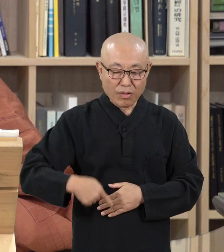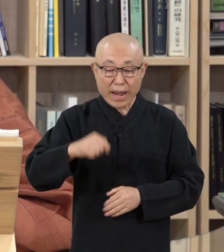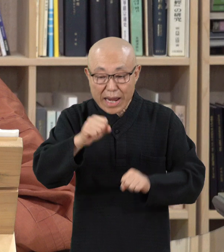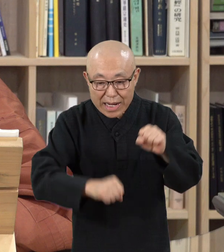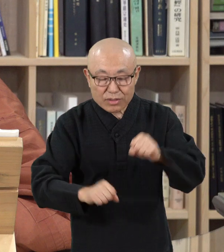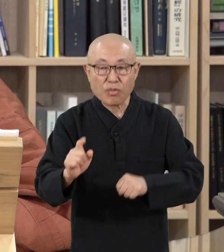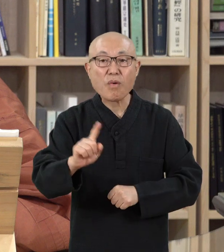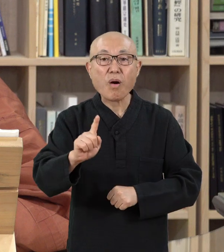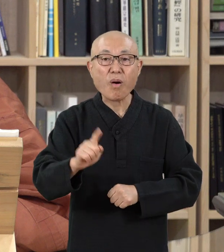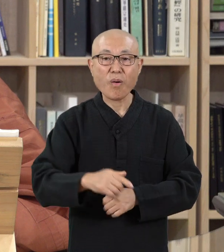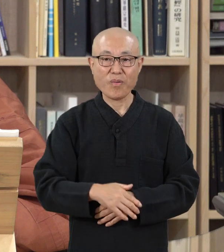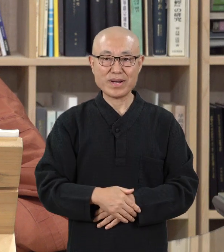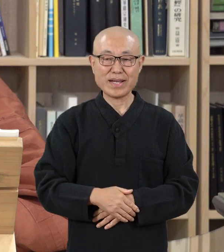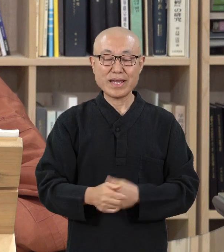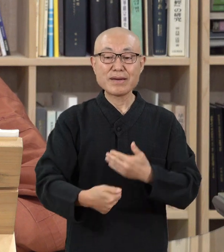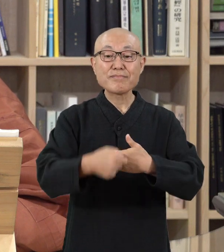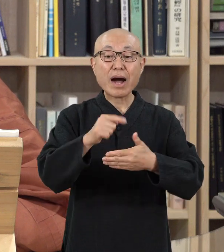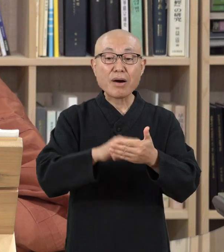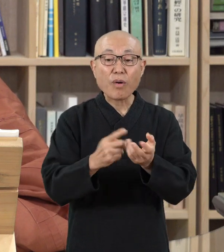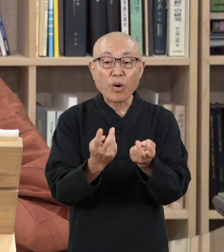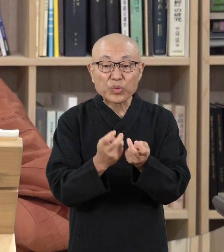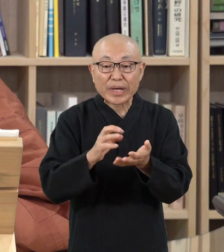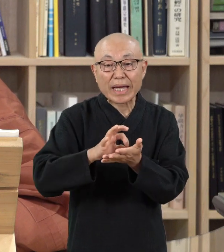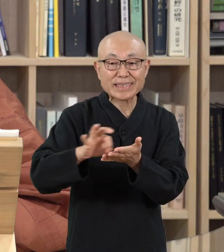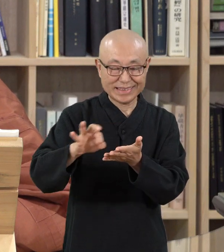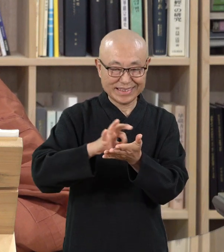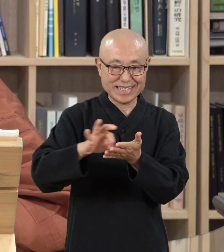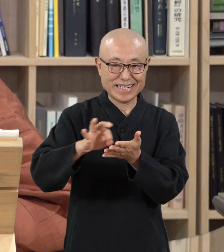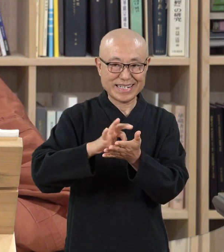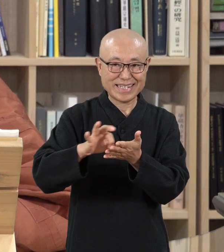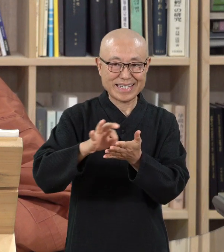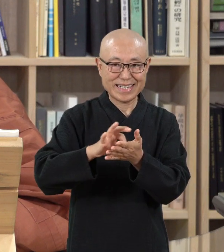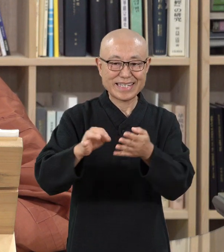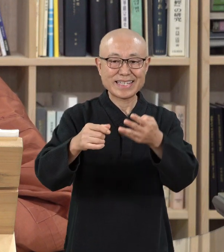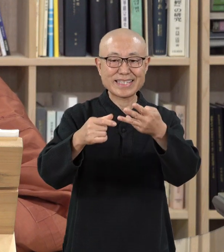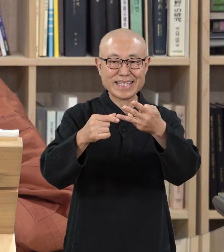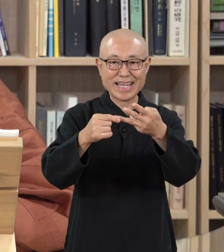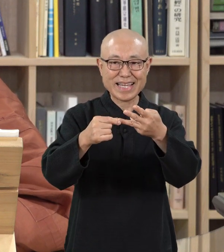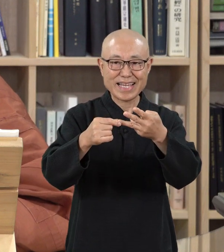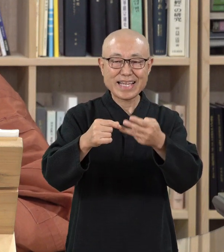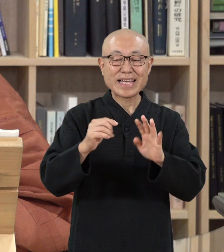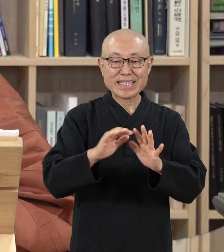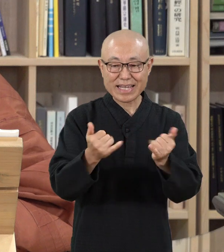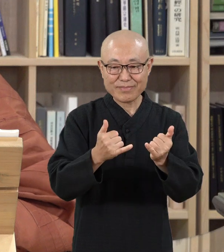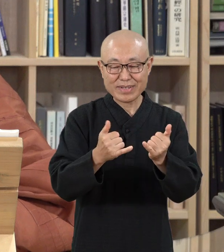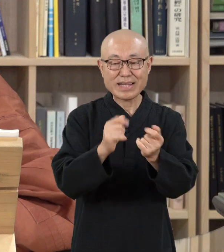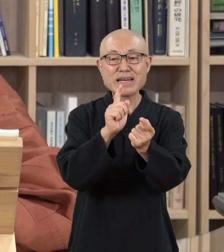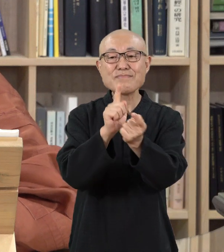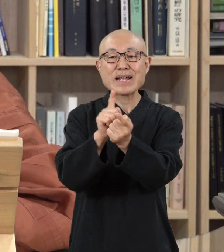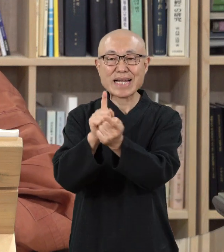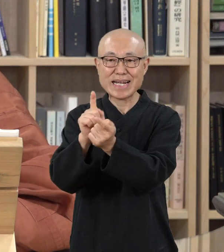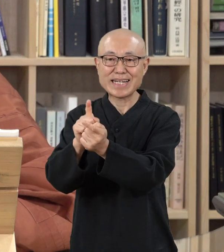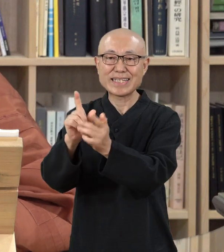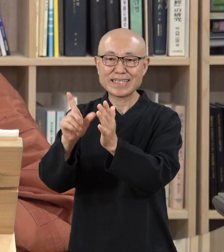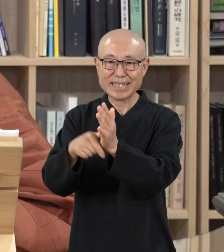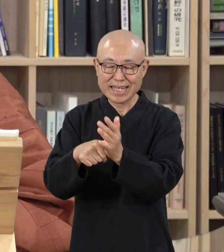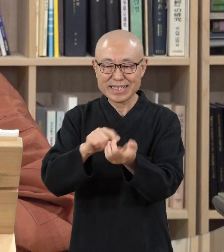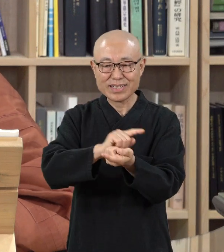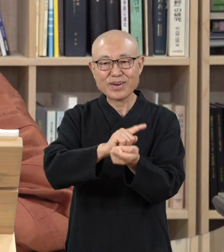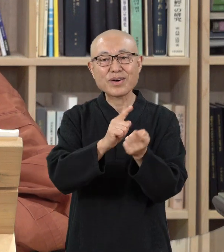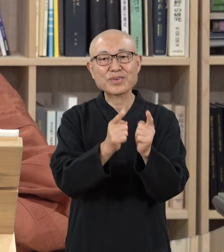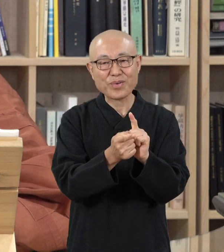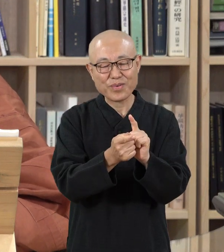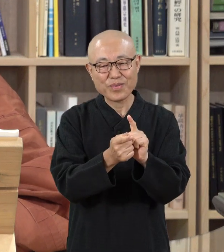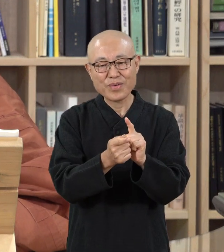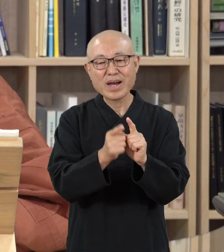할 것인가, 마음은 어떻게 가질 것인가, 그리고 사람들을 향해서 서로